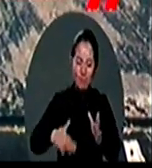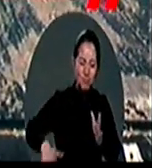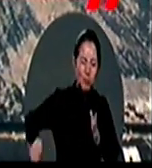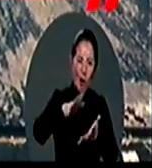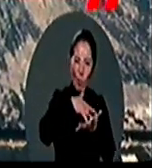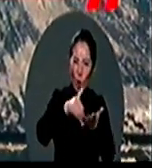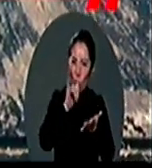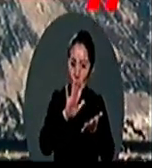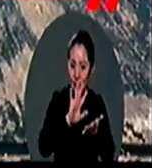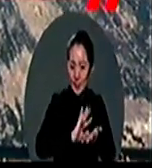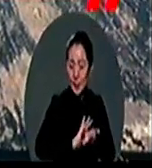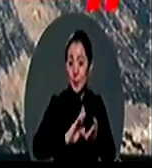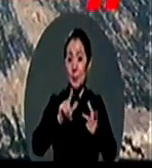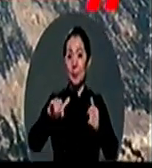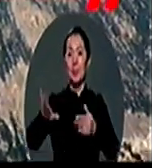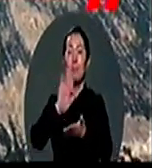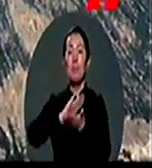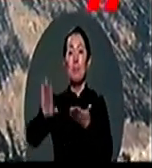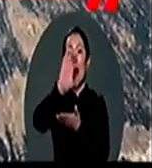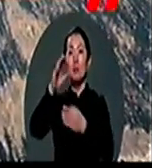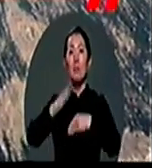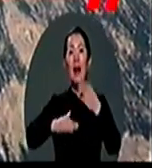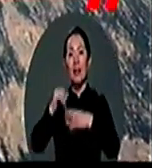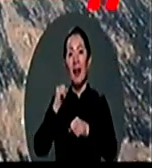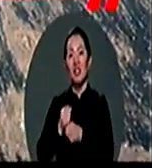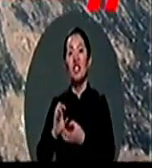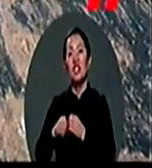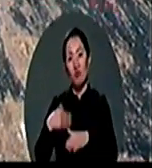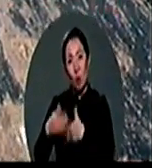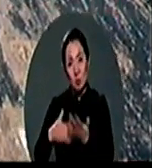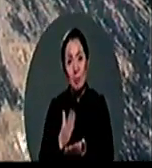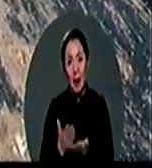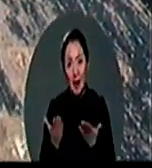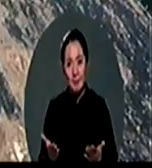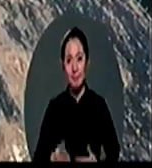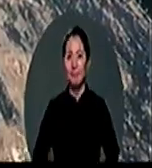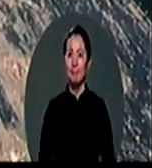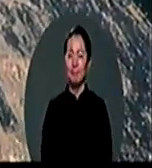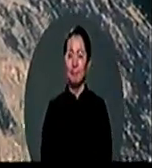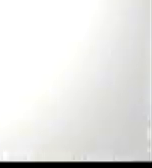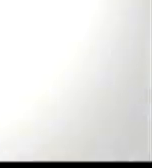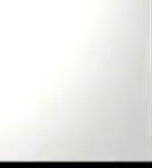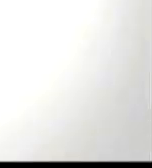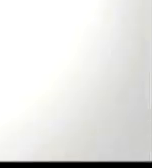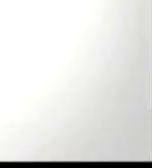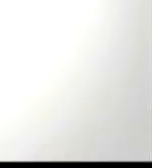цэвшүүлэх хүчин чадалтай цэвэрлэх байгууламж барих ажил хийгдэж байна.